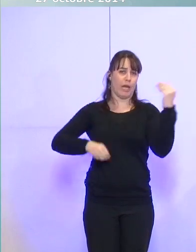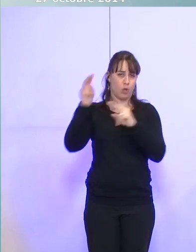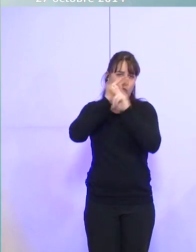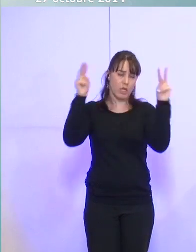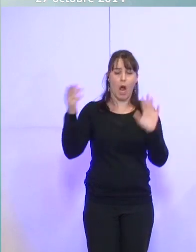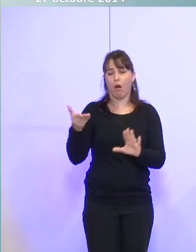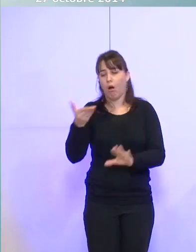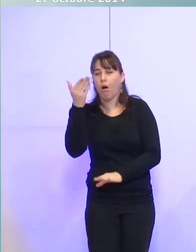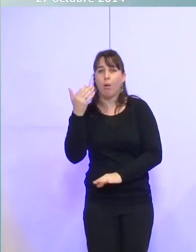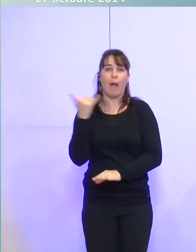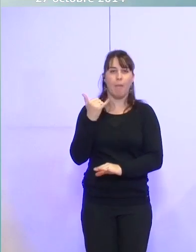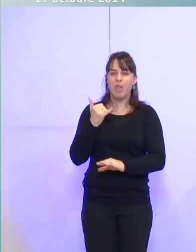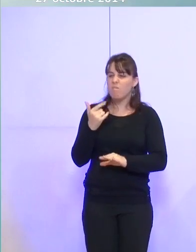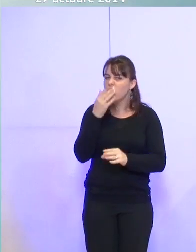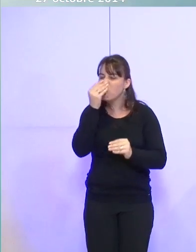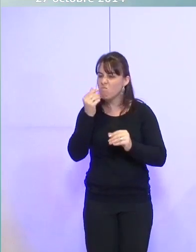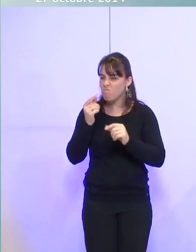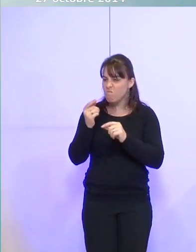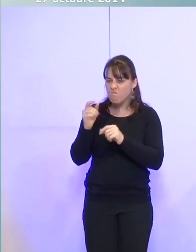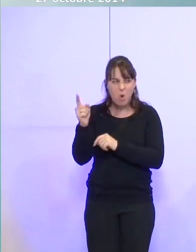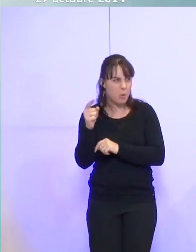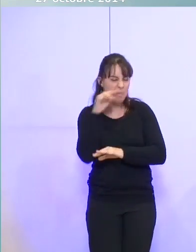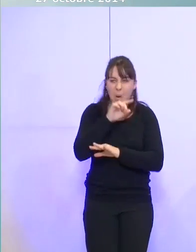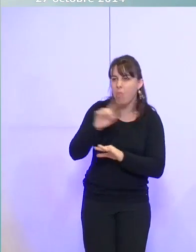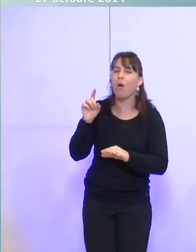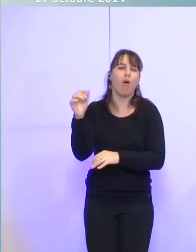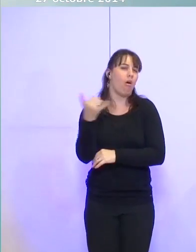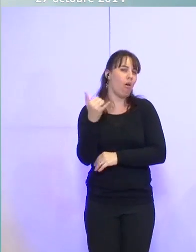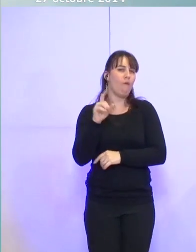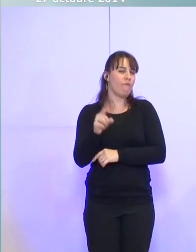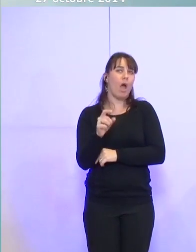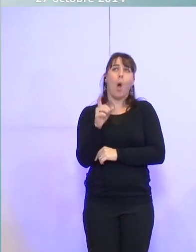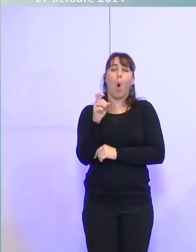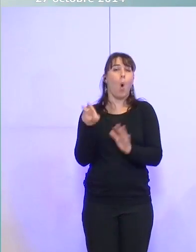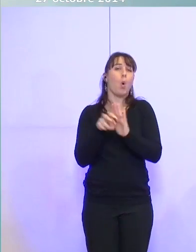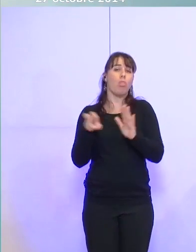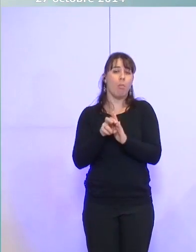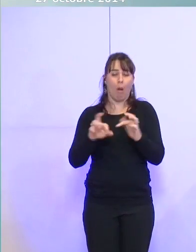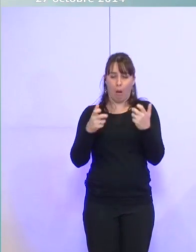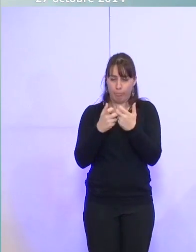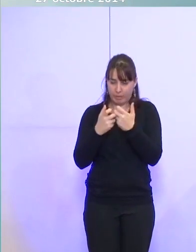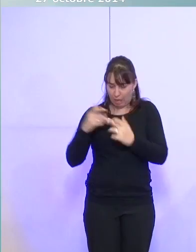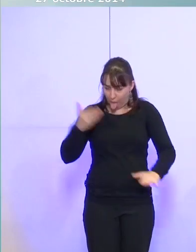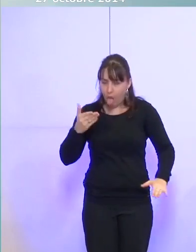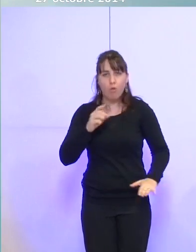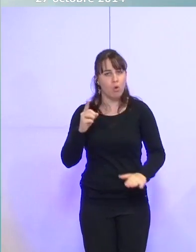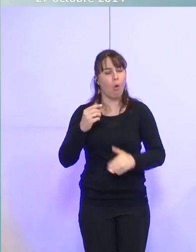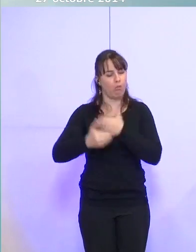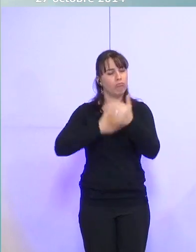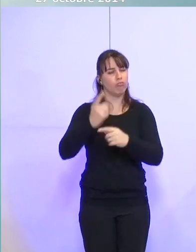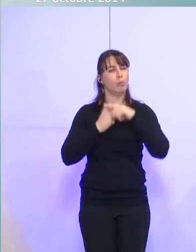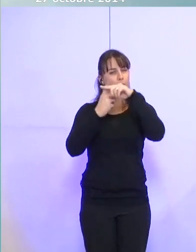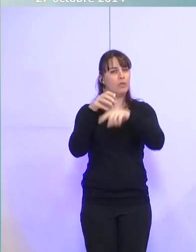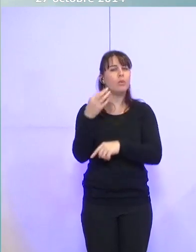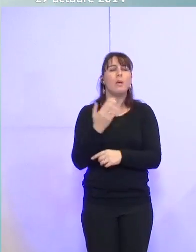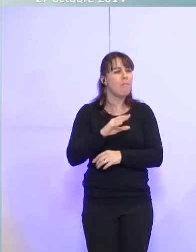de mettre en doute sa parole. Et c'est vrai que l'eau de Grenoble est de qualité. Elle n'est pas à un prix rédhibitoire. Ça va plutôt dans le bon sens. Simplement, je voudrais